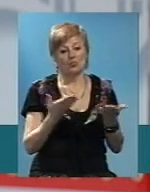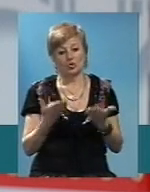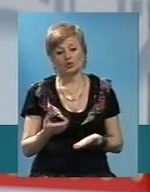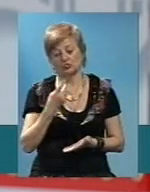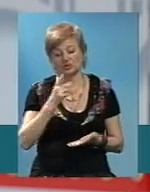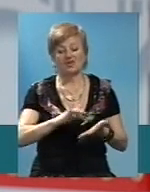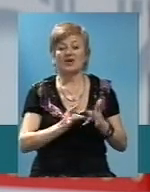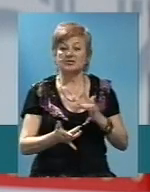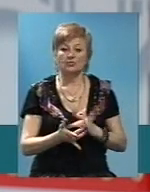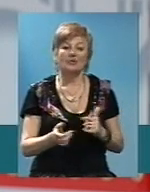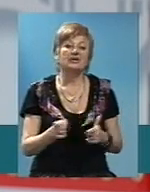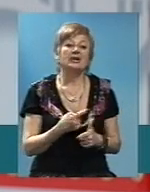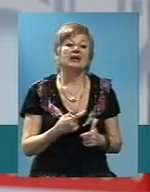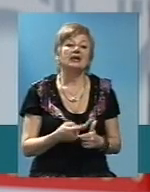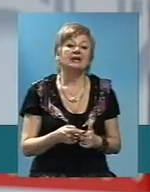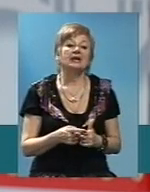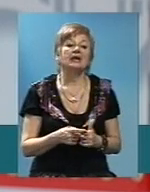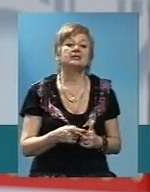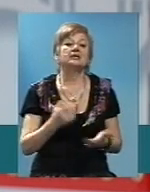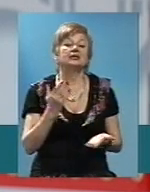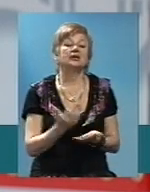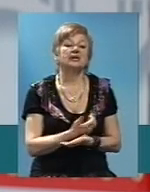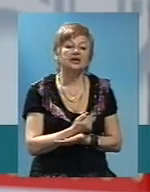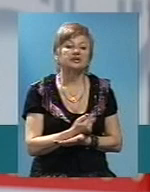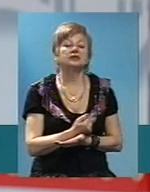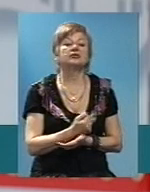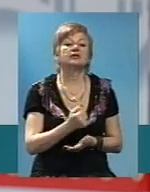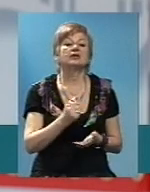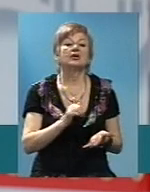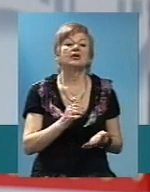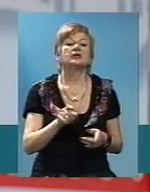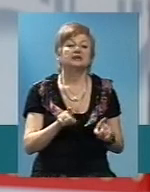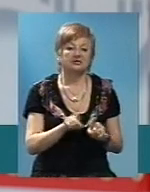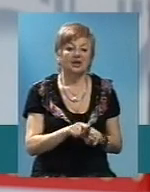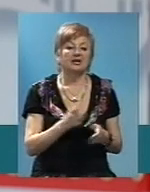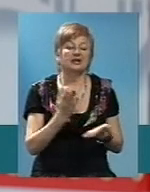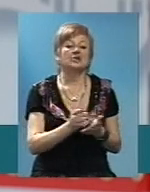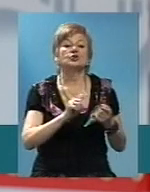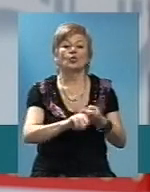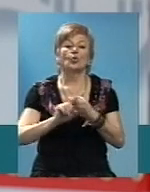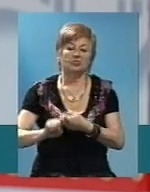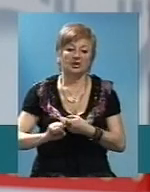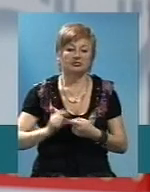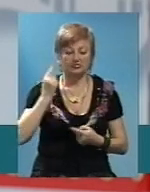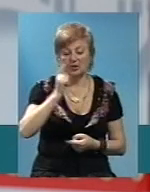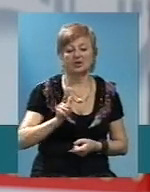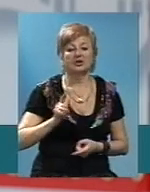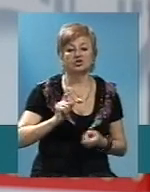ласкаво просимо. Або можете знайти сайт Impulse.ua, фонд Impulse.ua в інтернеті, там так само мої контакти, можете зі мною зв'язатися, і ми з